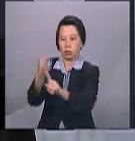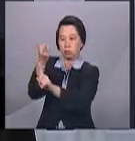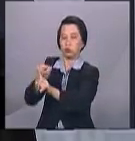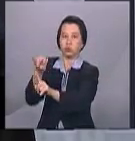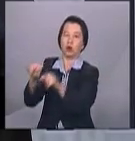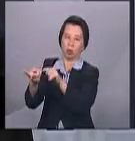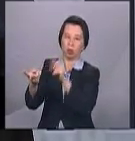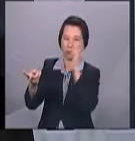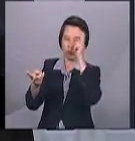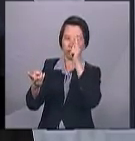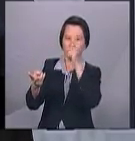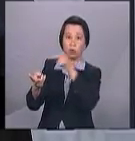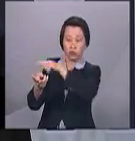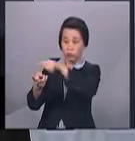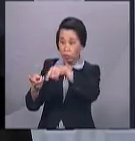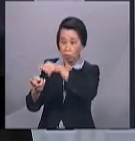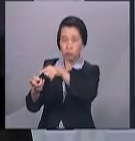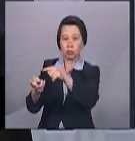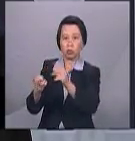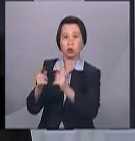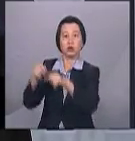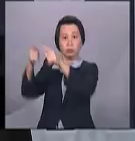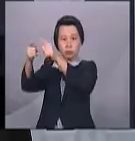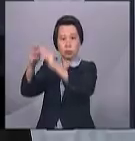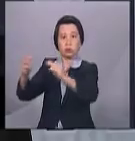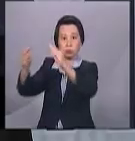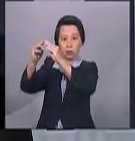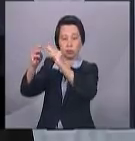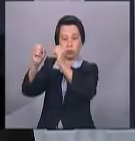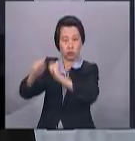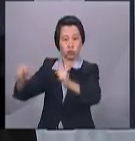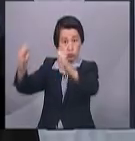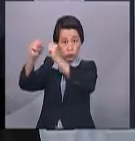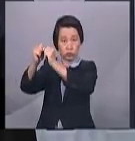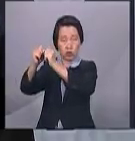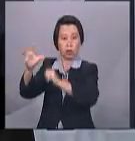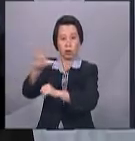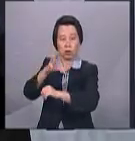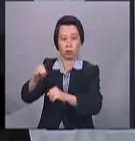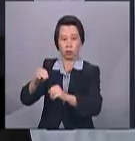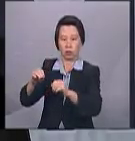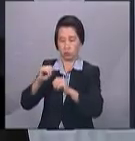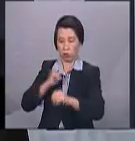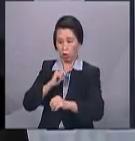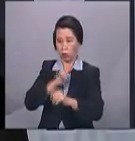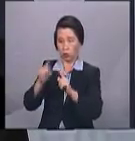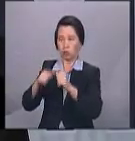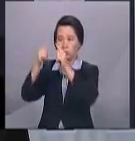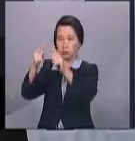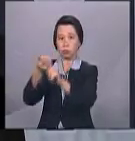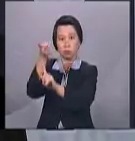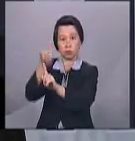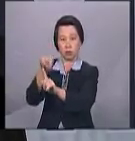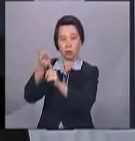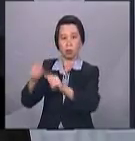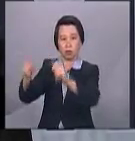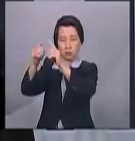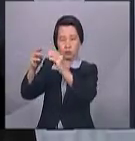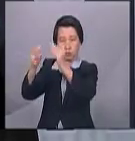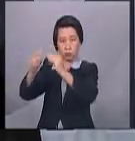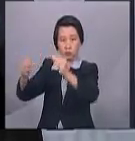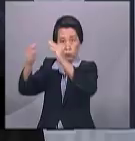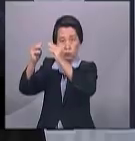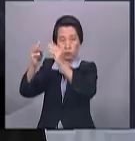lah, sebab mereka ke masjid ataupun surau dan ahli jemaah yang pergi ke masjid dan surau walaupun